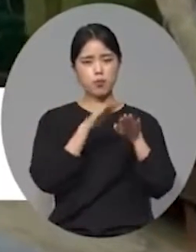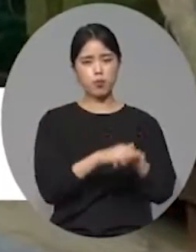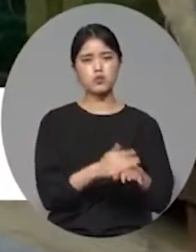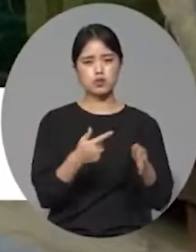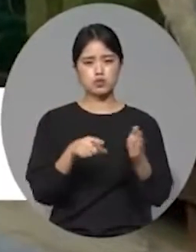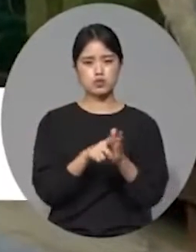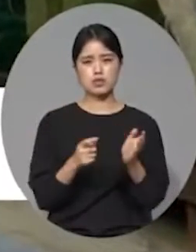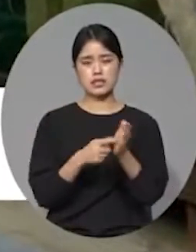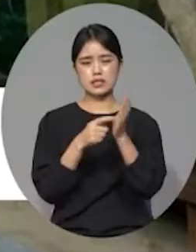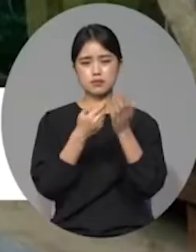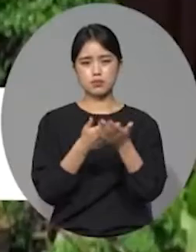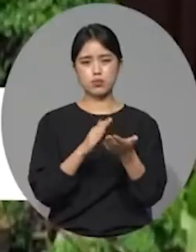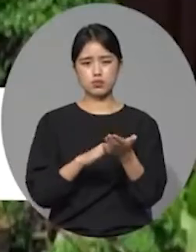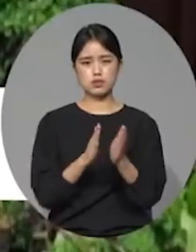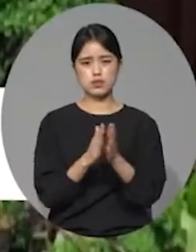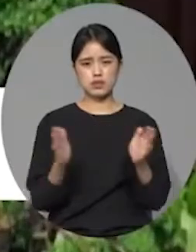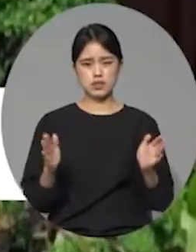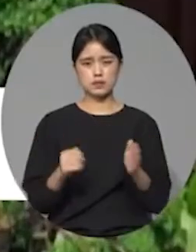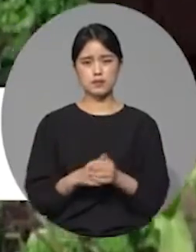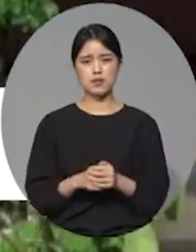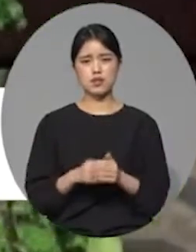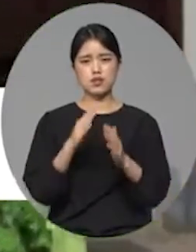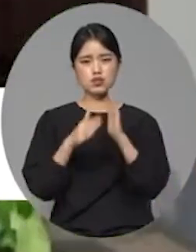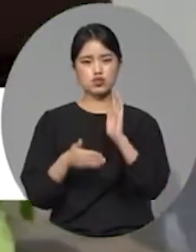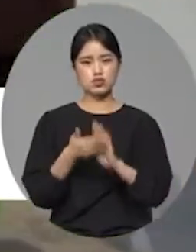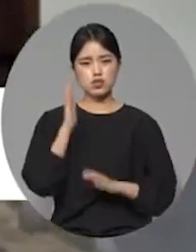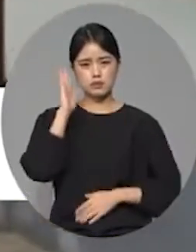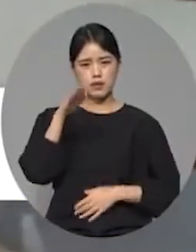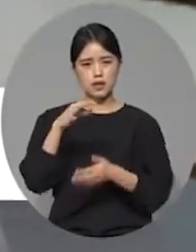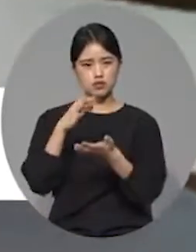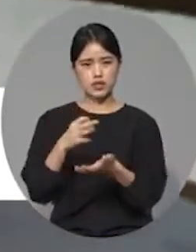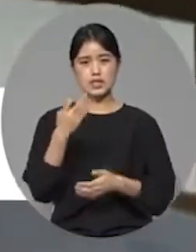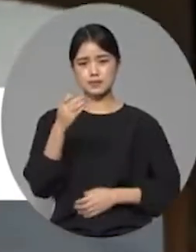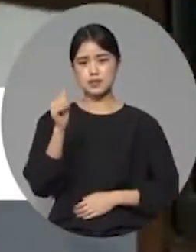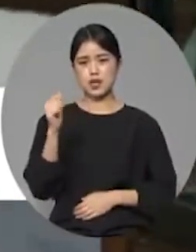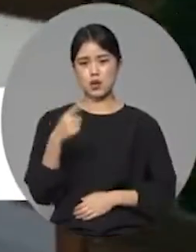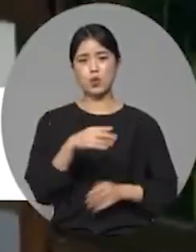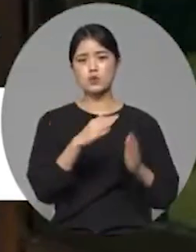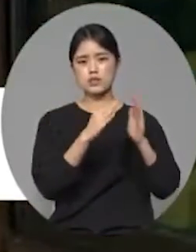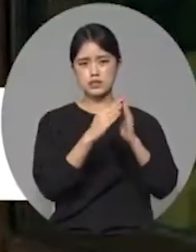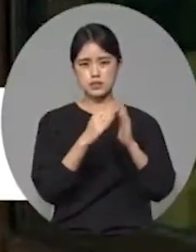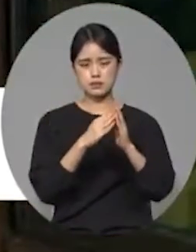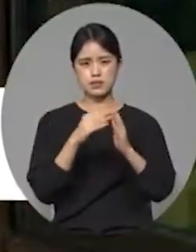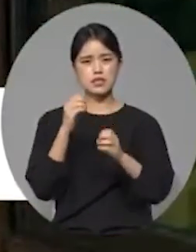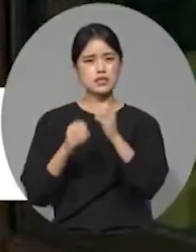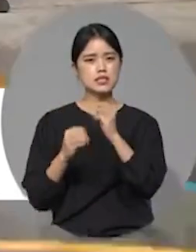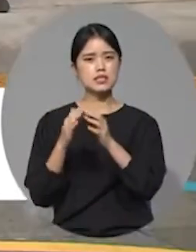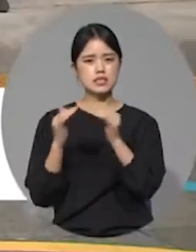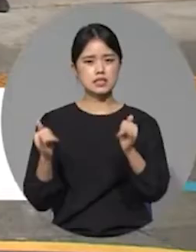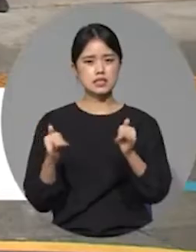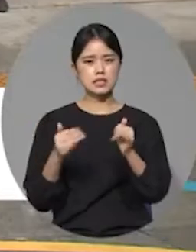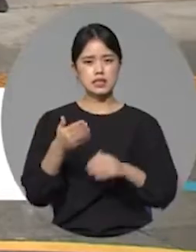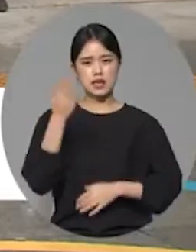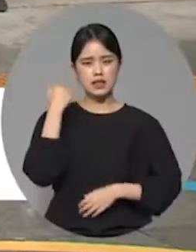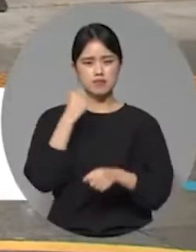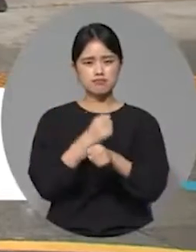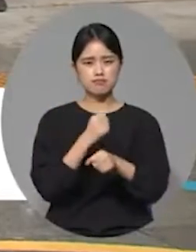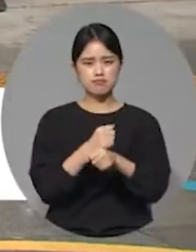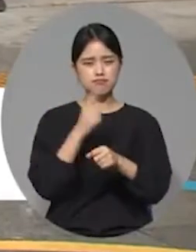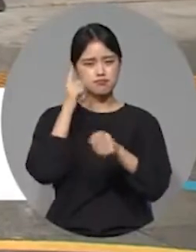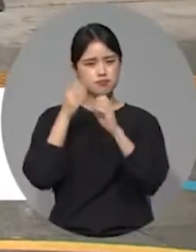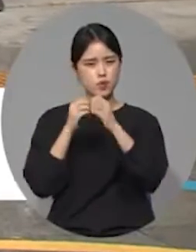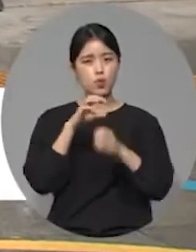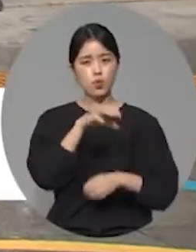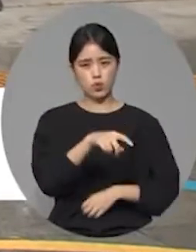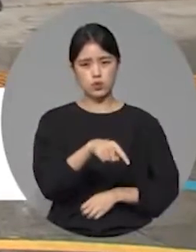보수 에 들어갑니다 전주 c 미래 유산 14 고인 비석을 조사된 신석정 시인 2 노년의 창작 활동을 벌인 곳으로